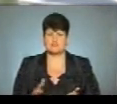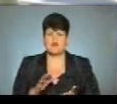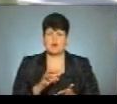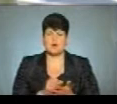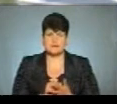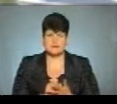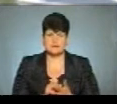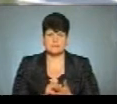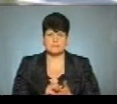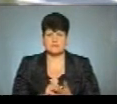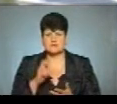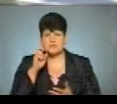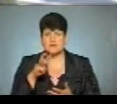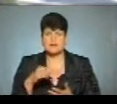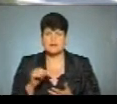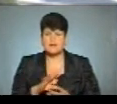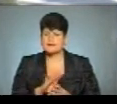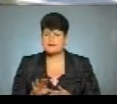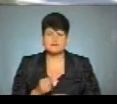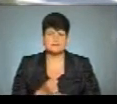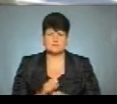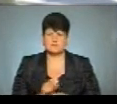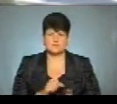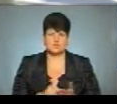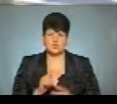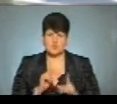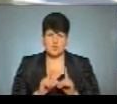оренді комунального майна, це не зобов'язує міську раду